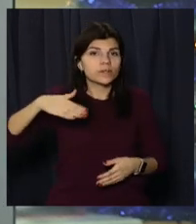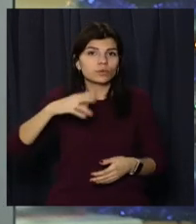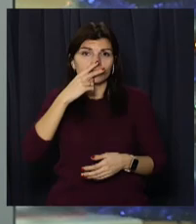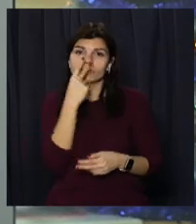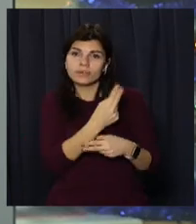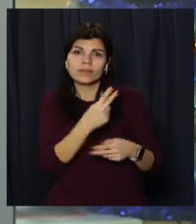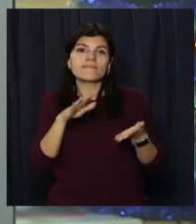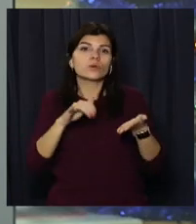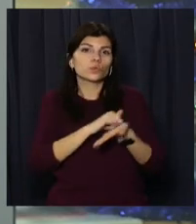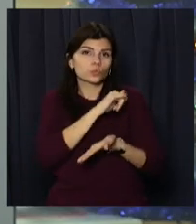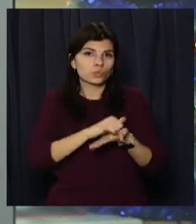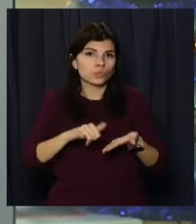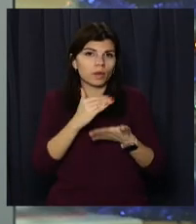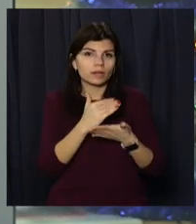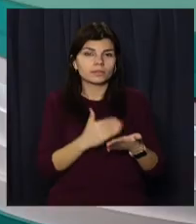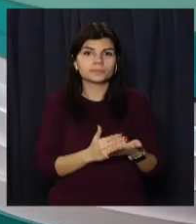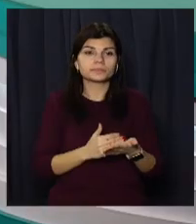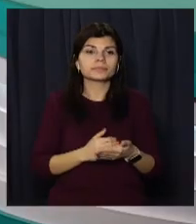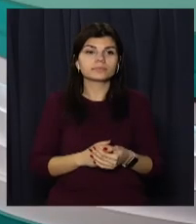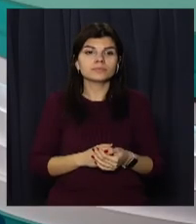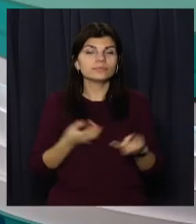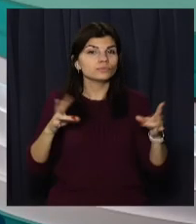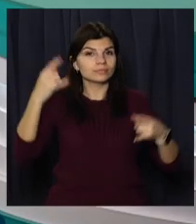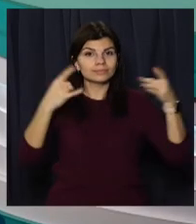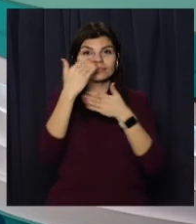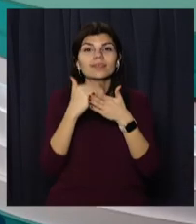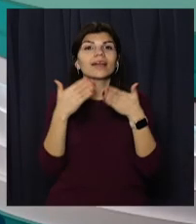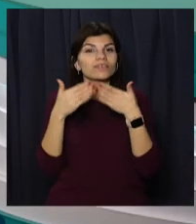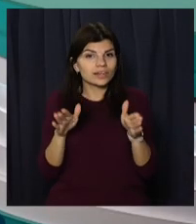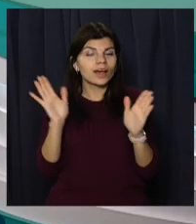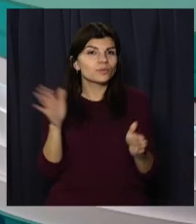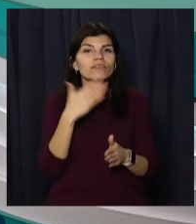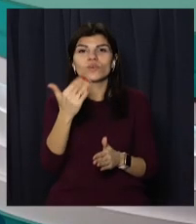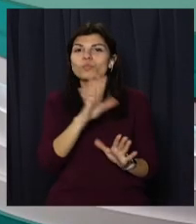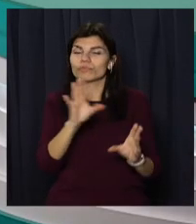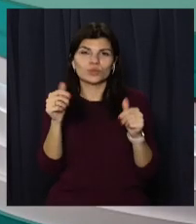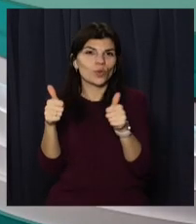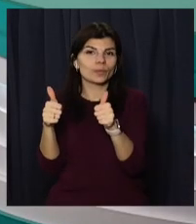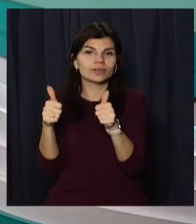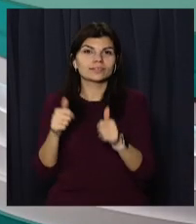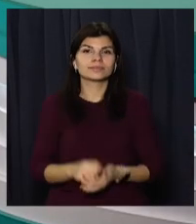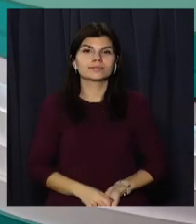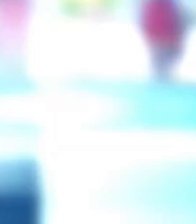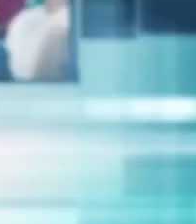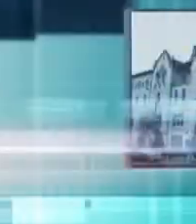можна переглянути на нашому YouTube-каналі. Залишайтесь відкритим і нехай все буде добре!